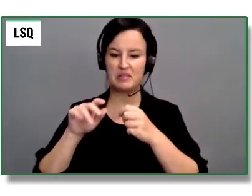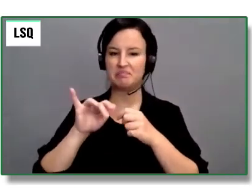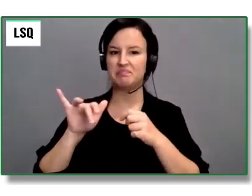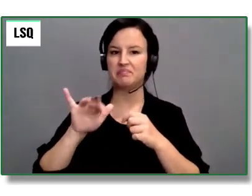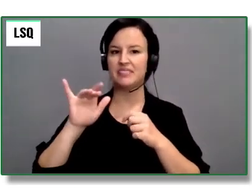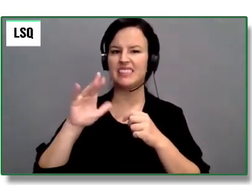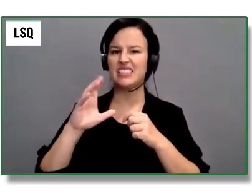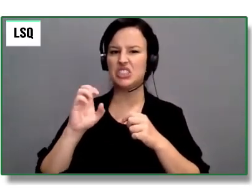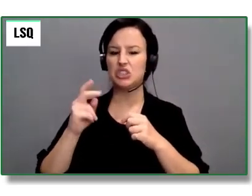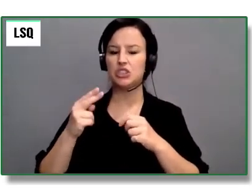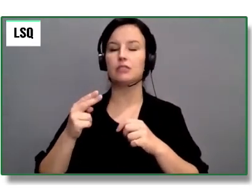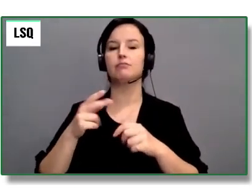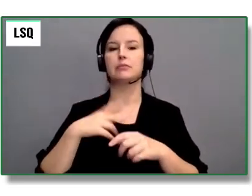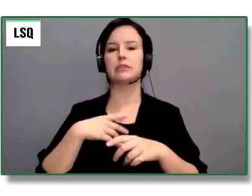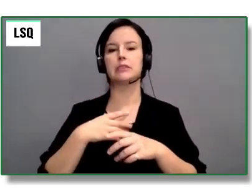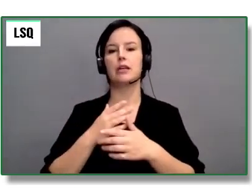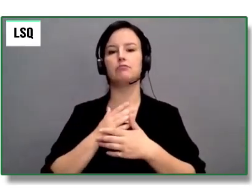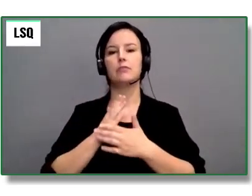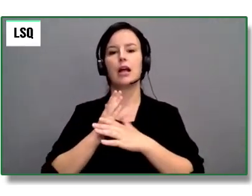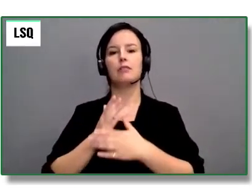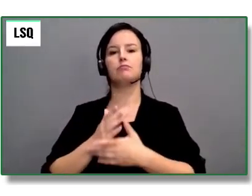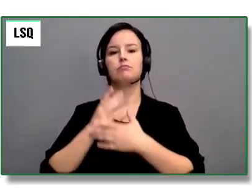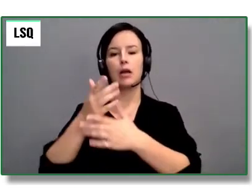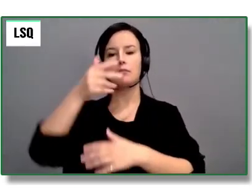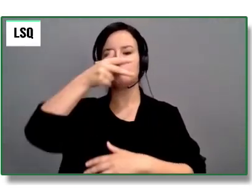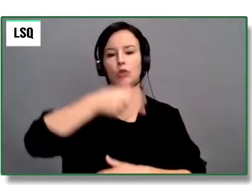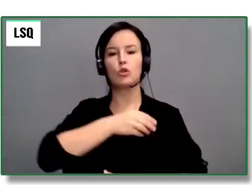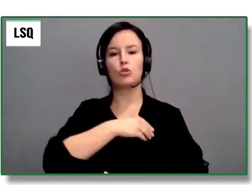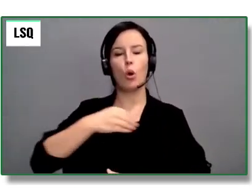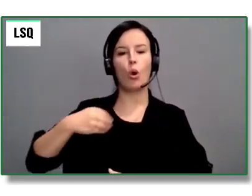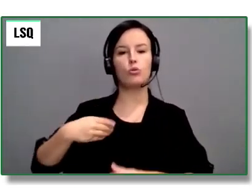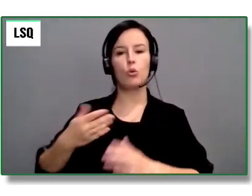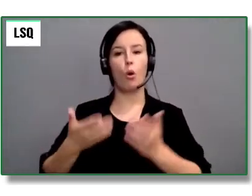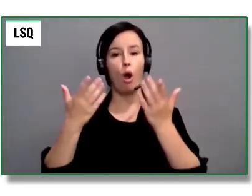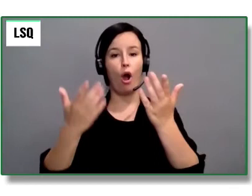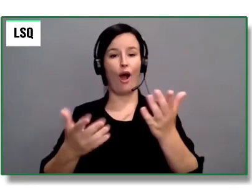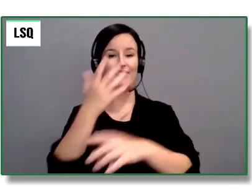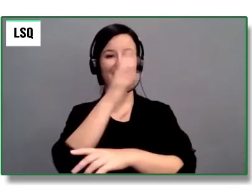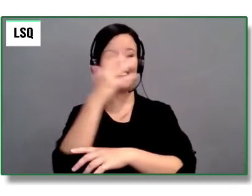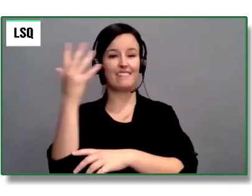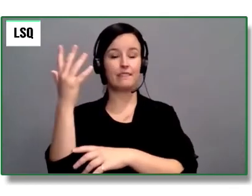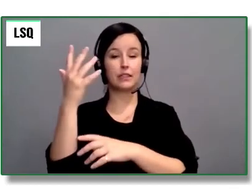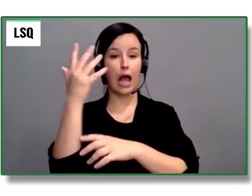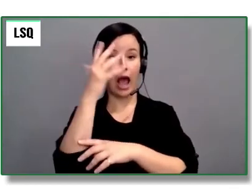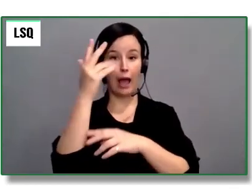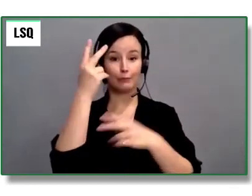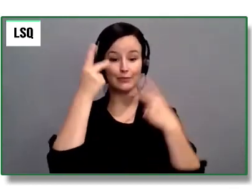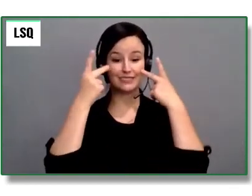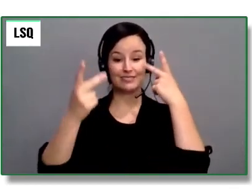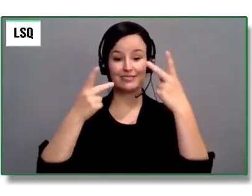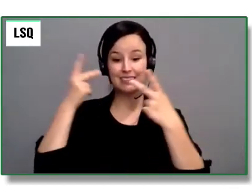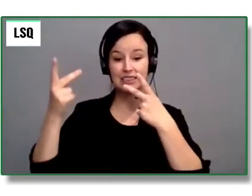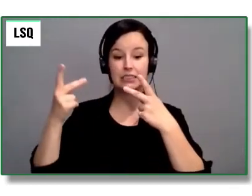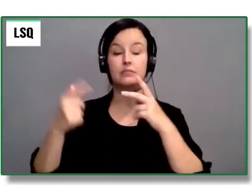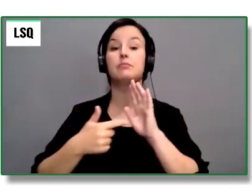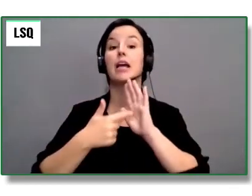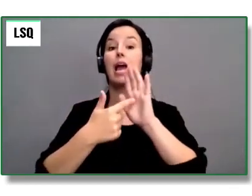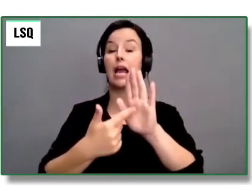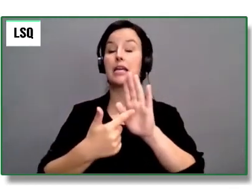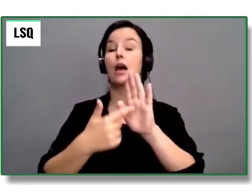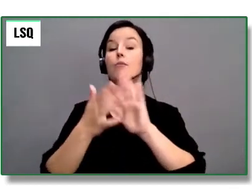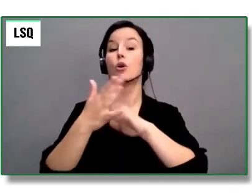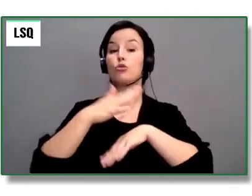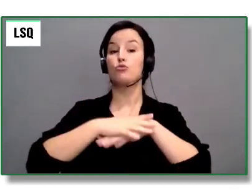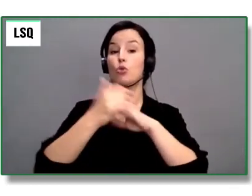Toronto qui offre des présentations virtuelles, des ateliers et des visites d'arbres, y compris sur YouTube. Voici